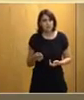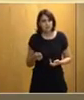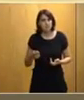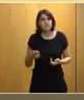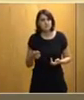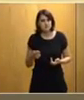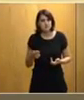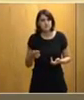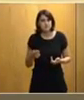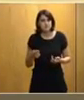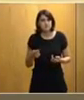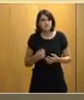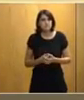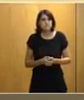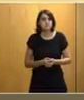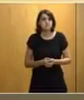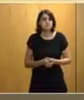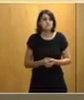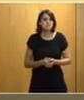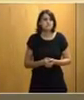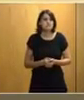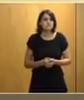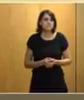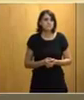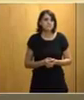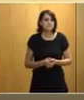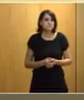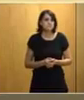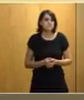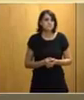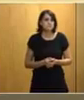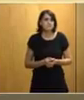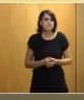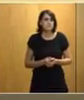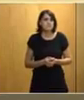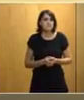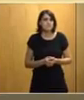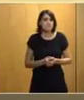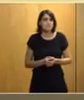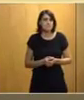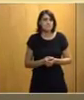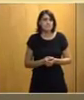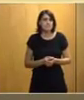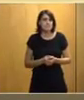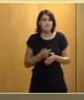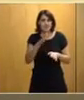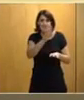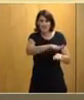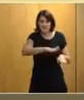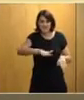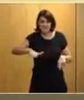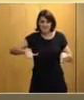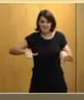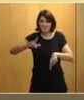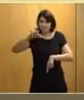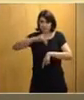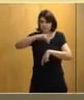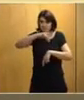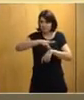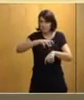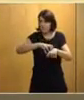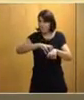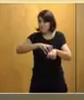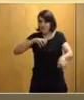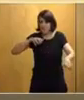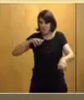'ha atribuït a l'àmbit educatiu. En el fons, la gran major part dels casos que veurem en infants, molt probablement,